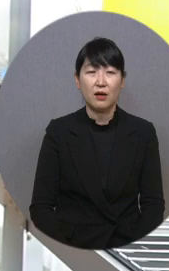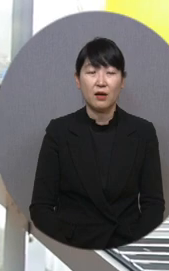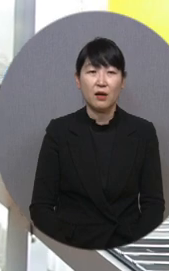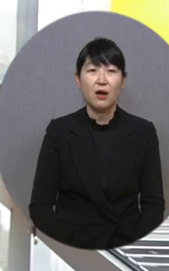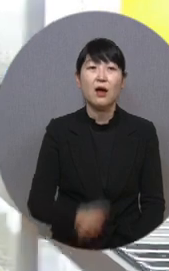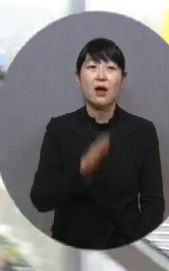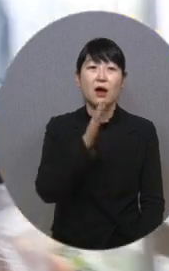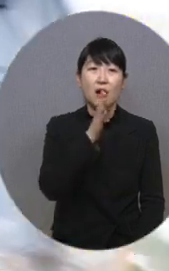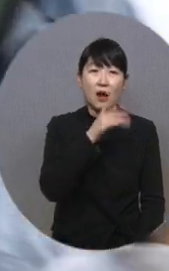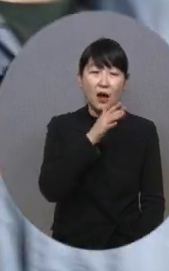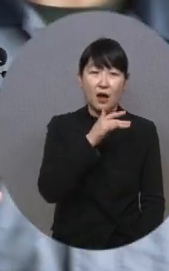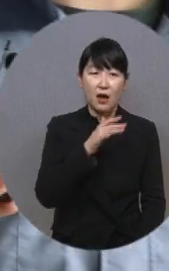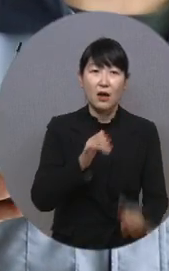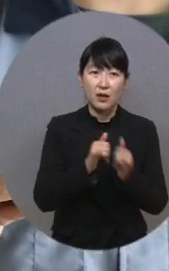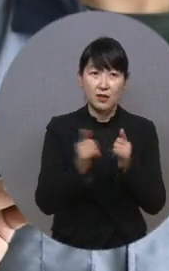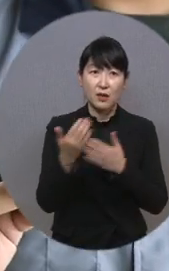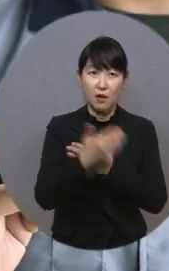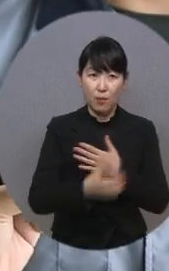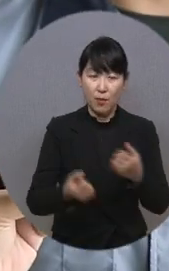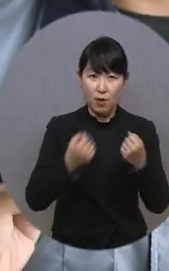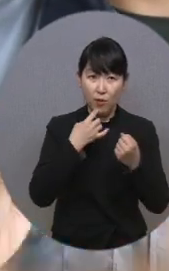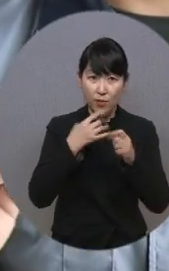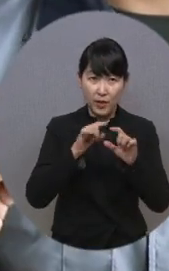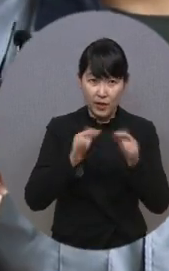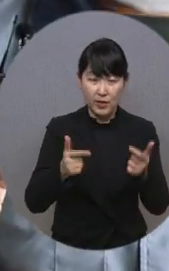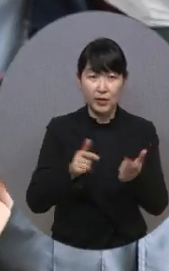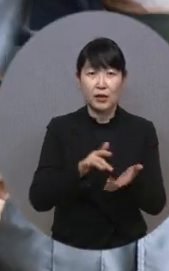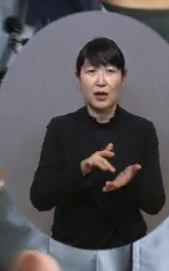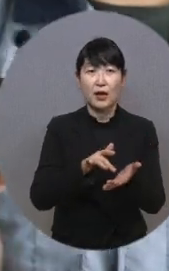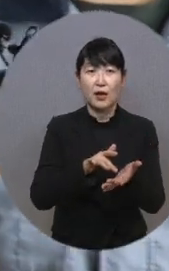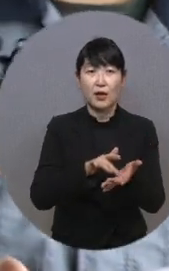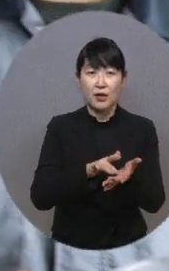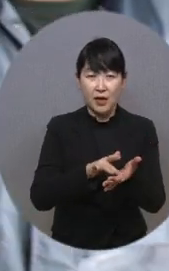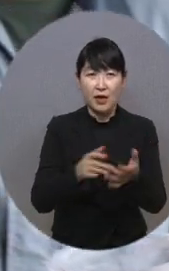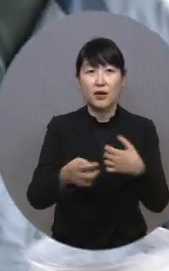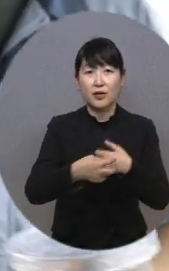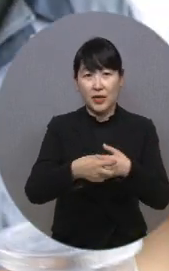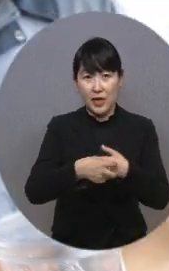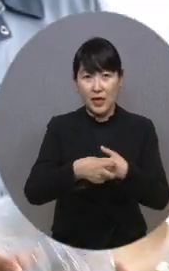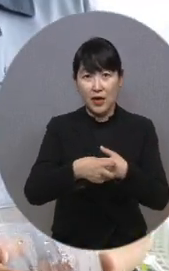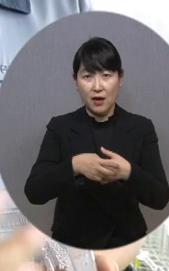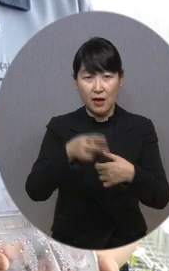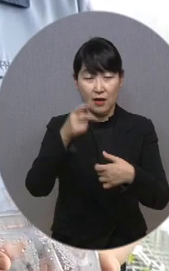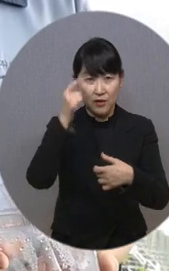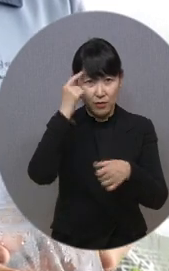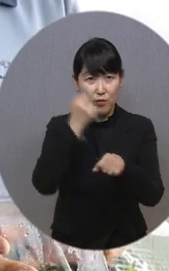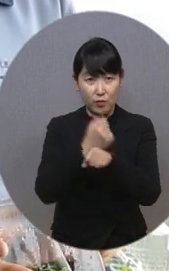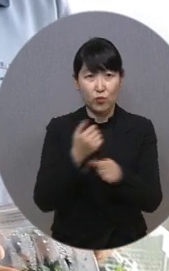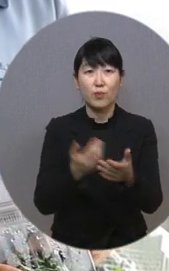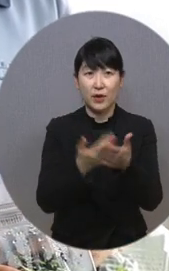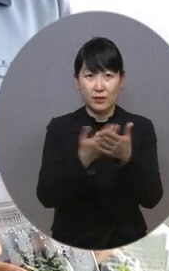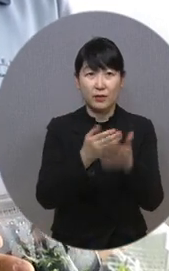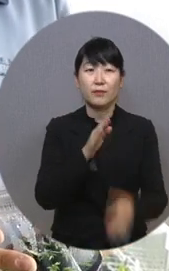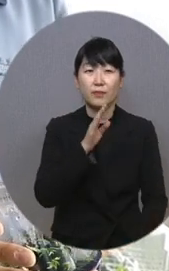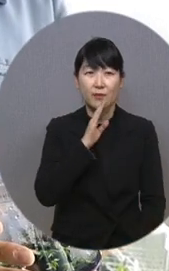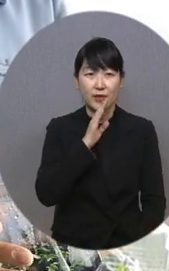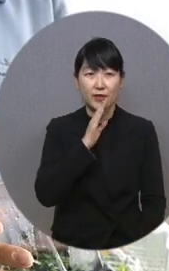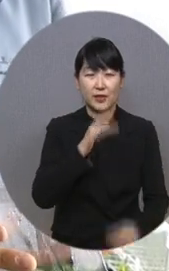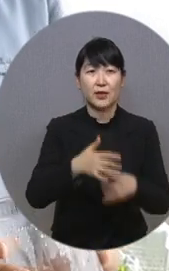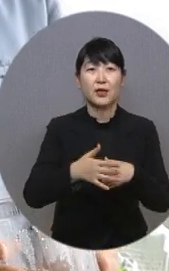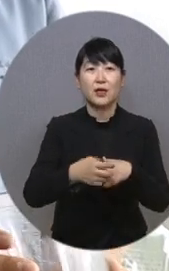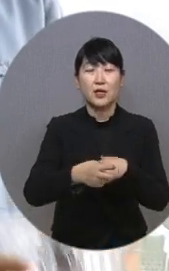이제 사람 몸의 건강뿐만 아니라 의학에 뭔가 발전할 수도 있게 네, 의학의 의약품의 소재로 사용되는